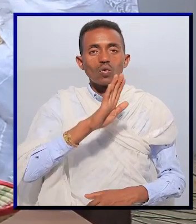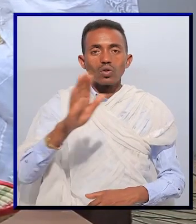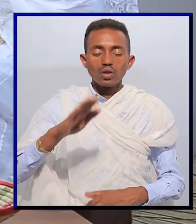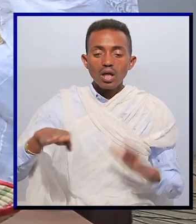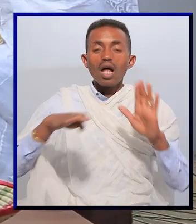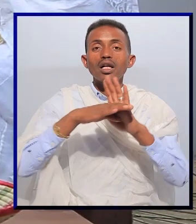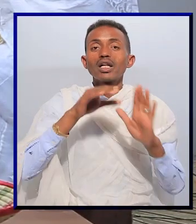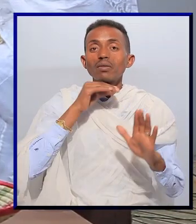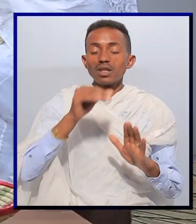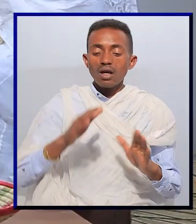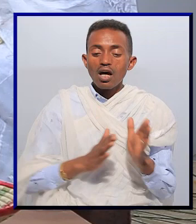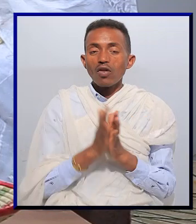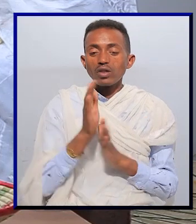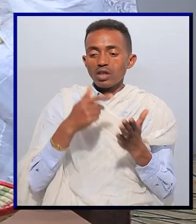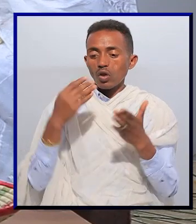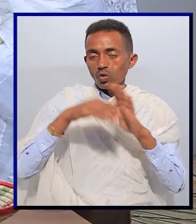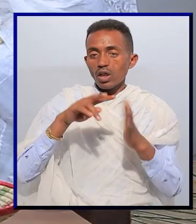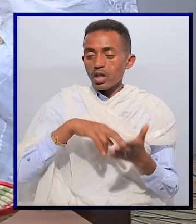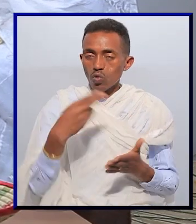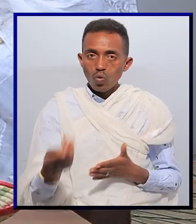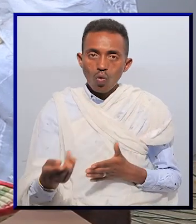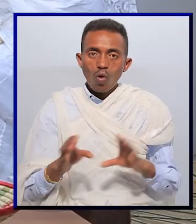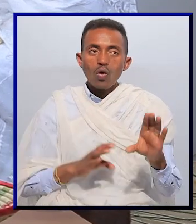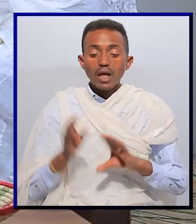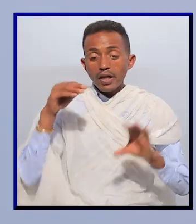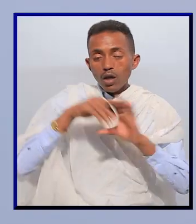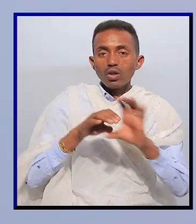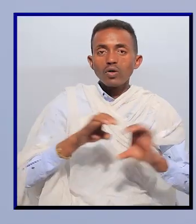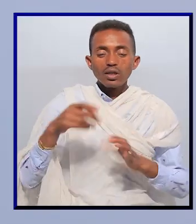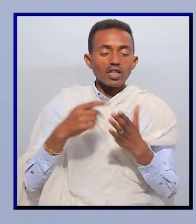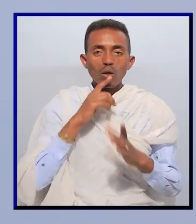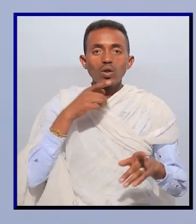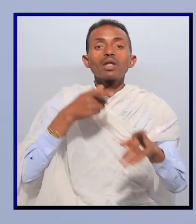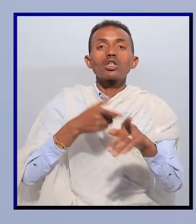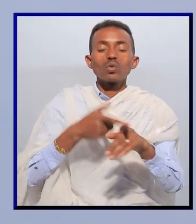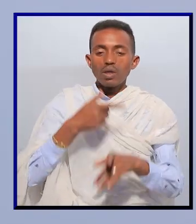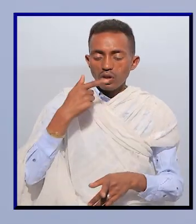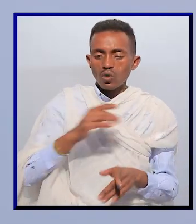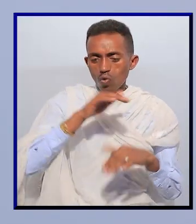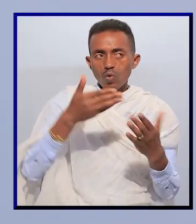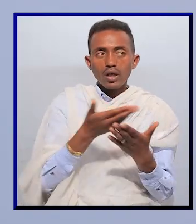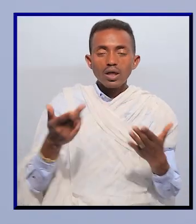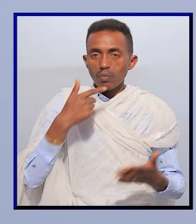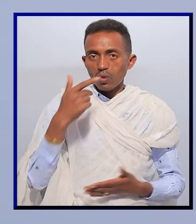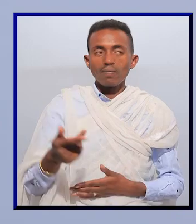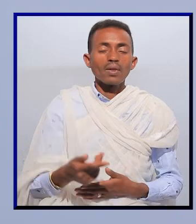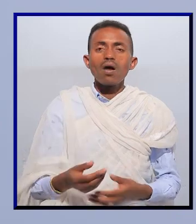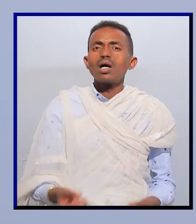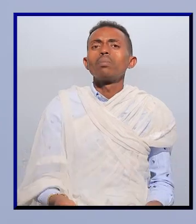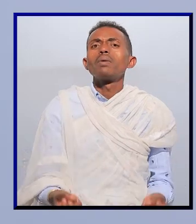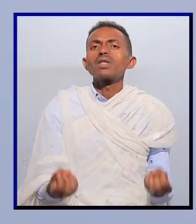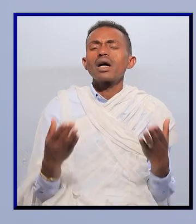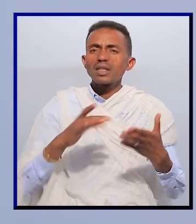እንዲወድቁ አድርጓቸዋልና ይሄ ነው እንግዲህ ግብረ ሰዶም የምንለው አጠቃላይ ሁሉንም ነገር ማለት ነው። ያው በብዛት በዝርዝር ለመናገር